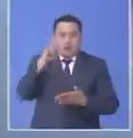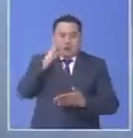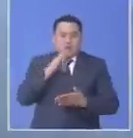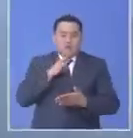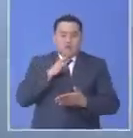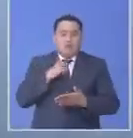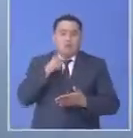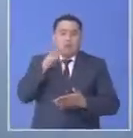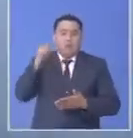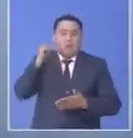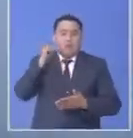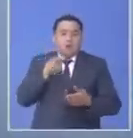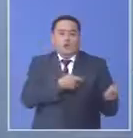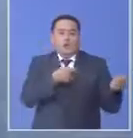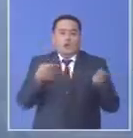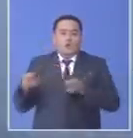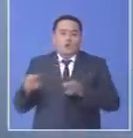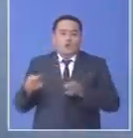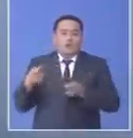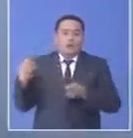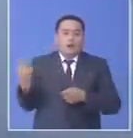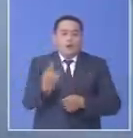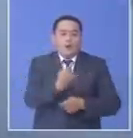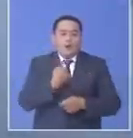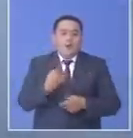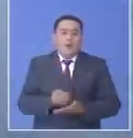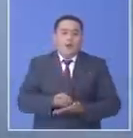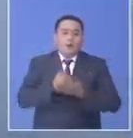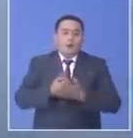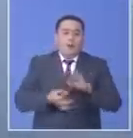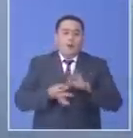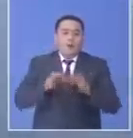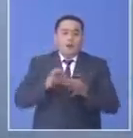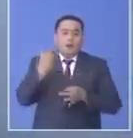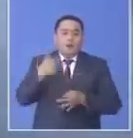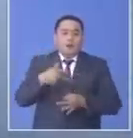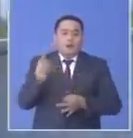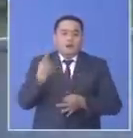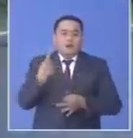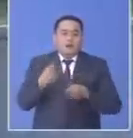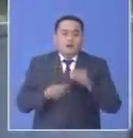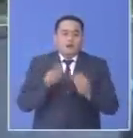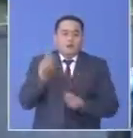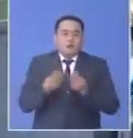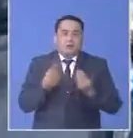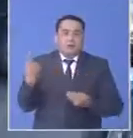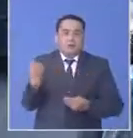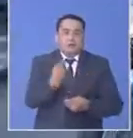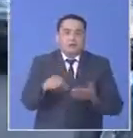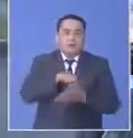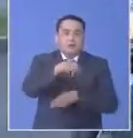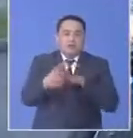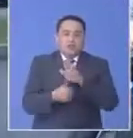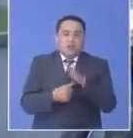В прошлом году его привезли с такого же пробега. Чтобы поддержать олимпийцев 31-х летних игр, байкеры планируют объехать 16